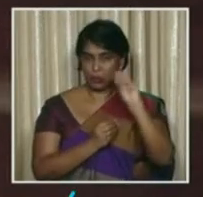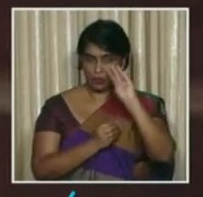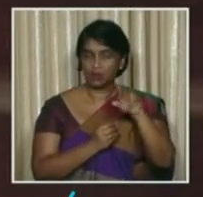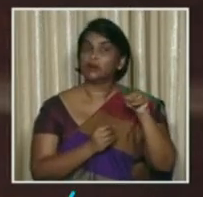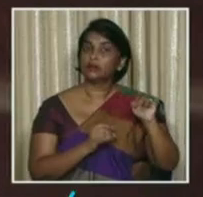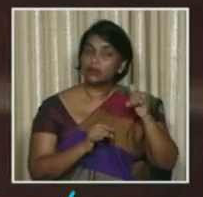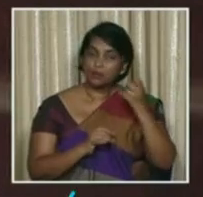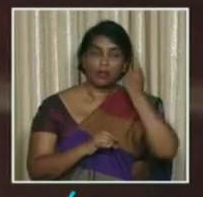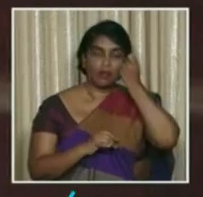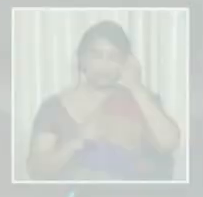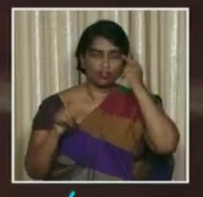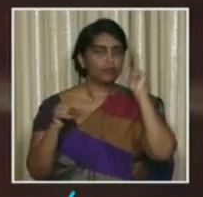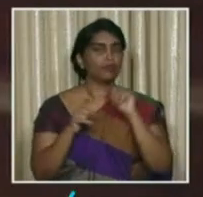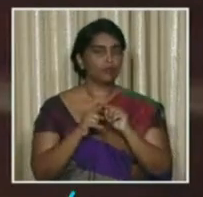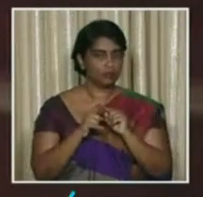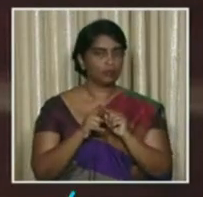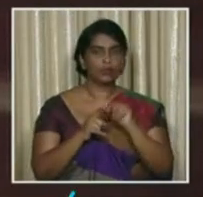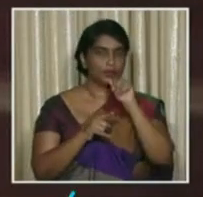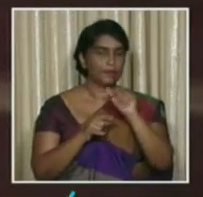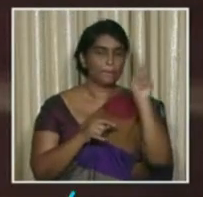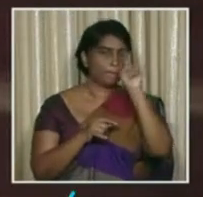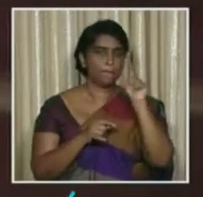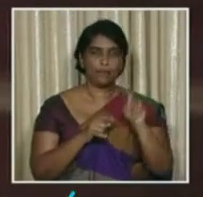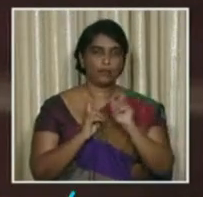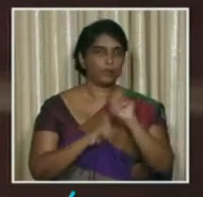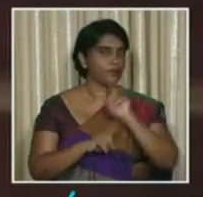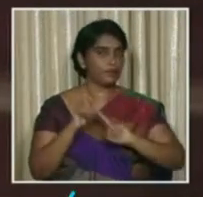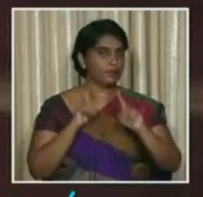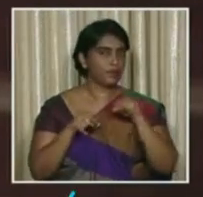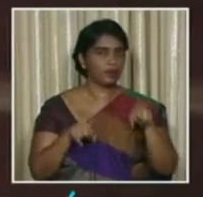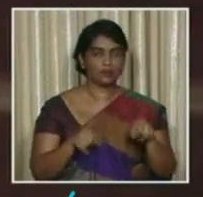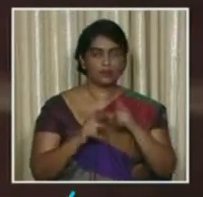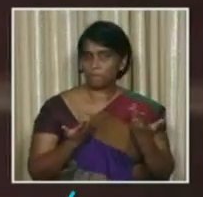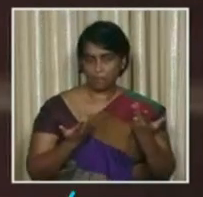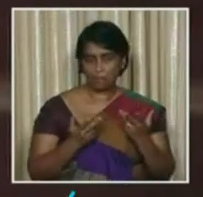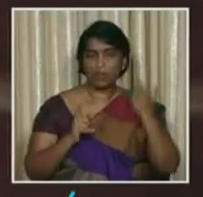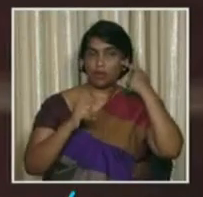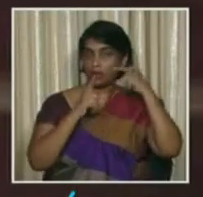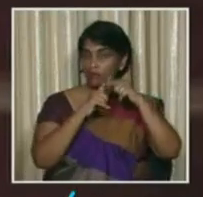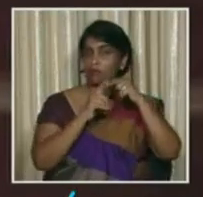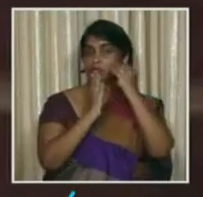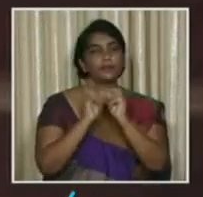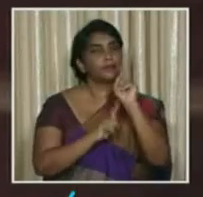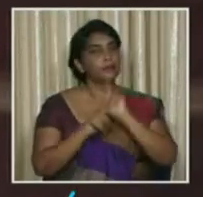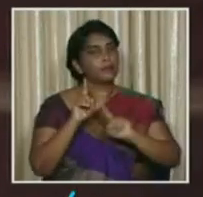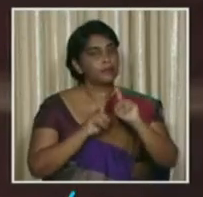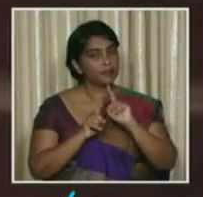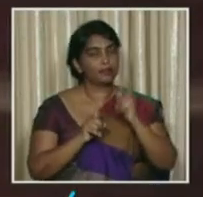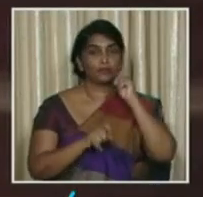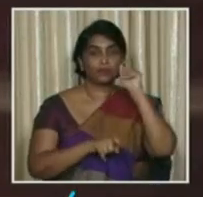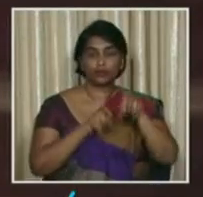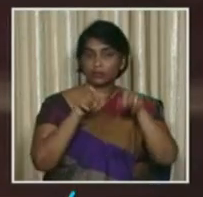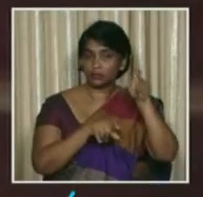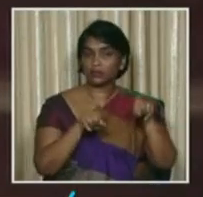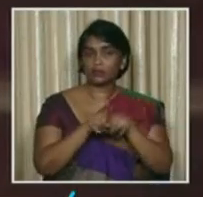යම් කාරණයක් සම්බන්ධයෙන් කිසිදු ප්‍රශ්නයක් පාර්ලිමේන්තුවේ නැගිය නොහැකි බව. පාර්ලිමේන්තුවේදී මහජන